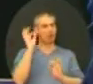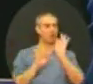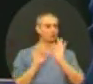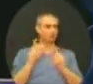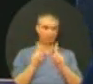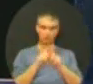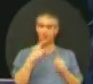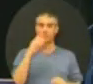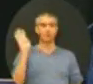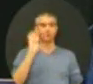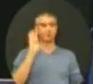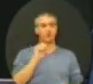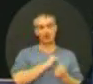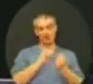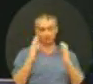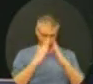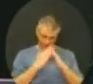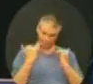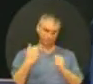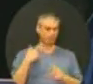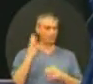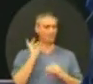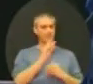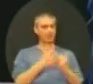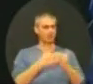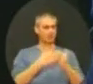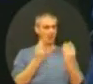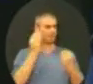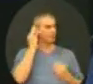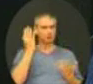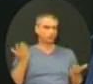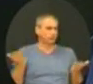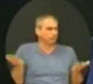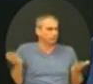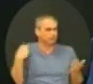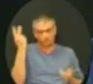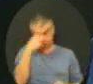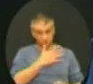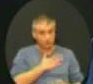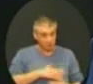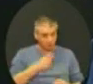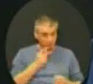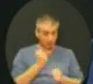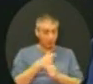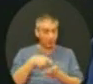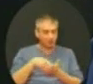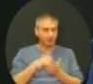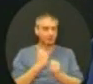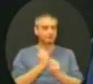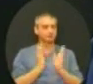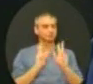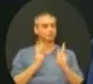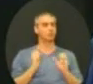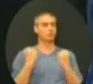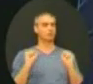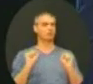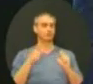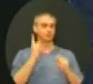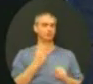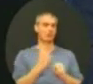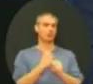כמו שאמר ביבי, הריסת בתים ועכשיו פוליגמיה. מה זה? אני לא מבין. אם אתה רוצה לסדר, אז תסדר בצורה אזרחית דמוקרטית, זה מה